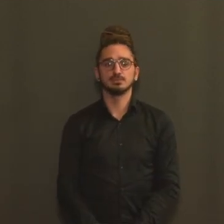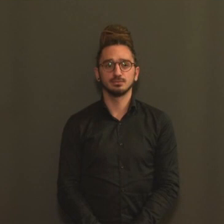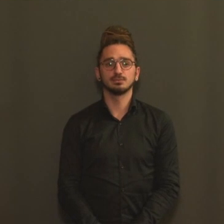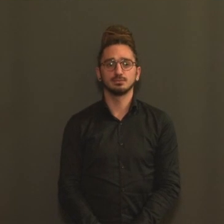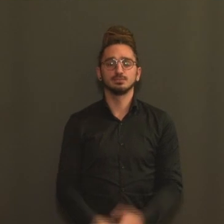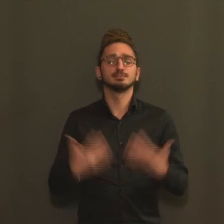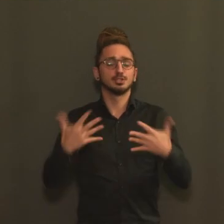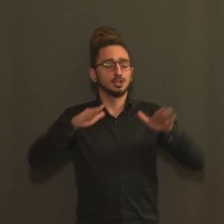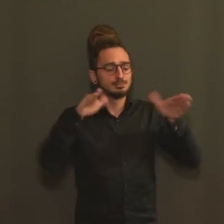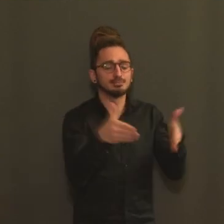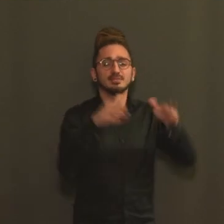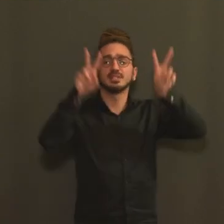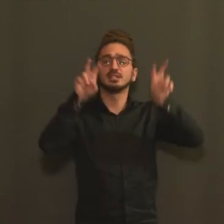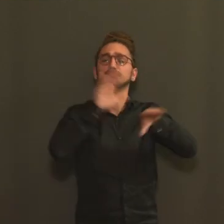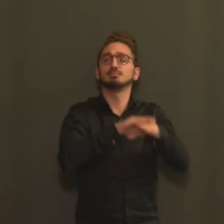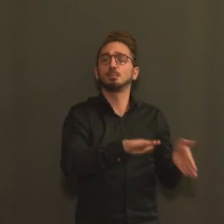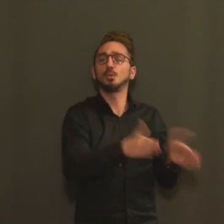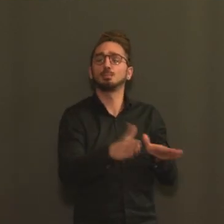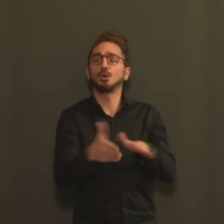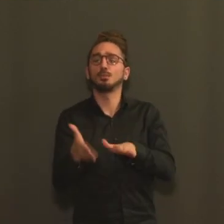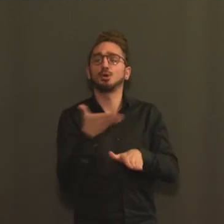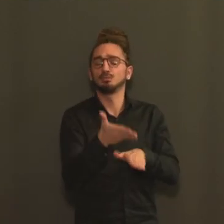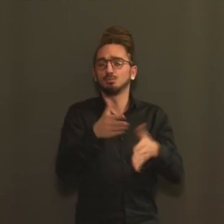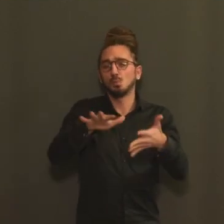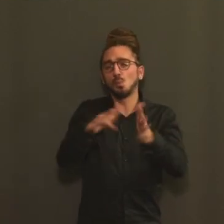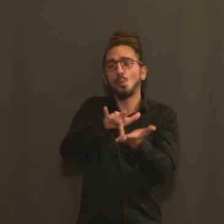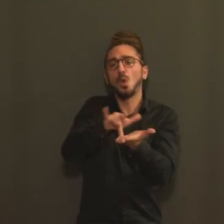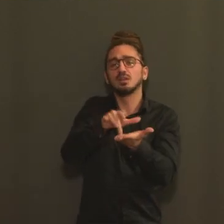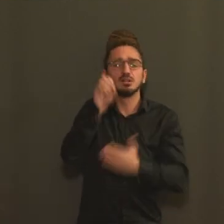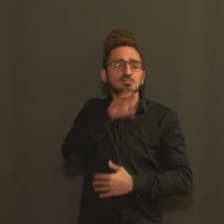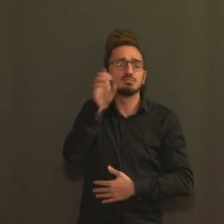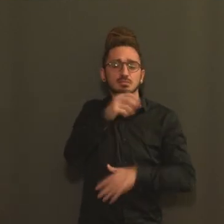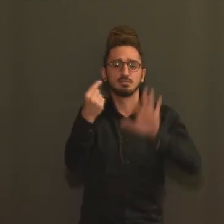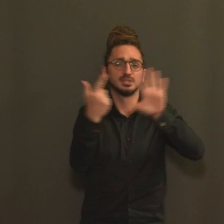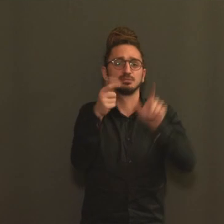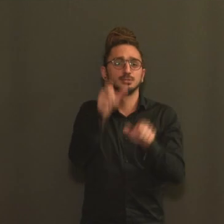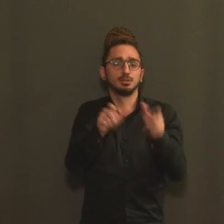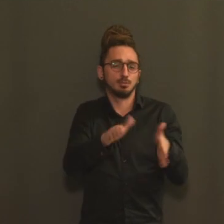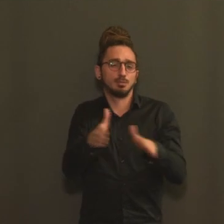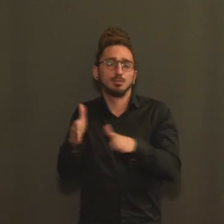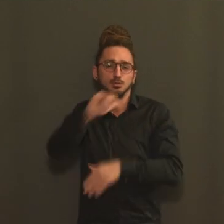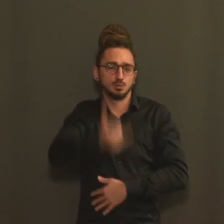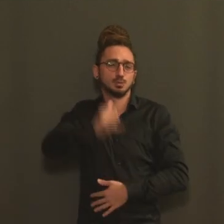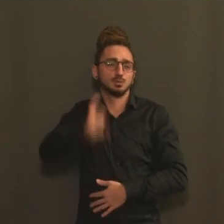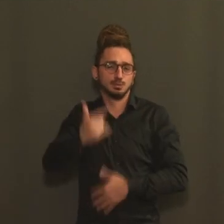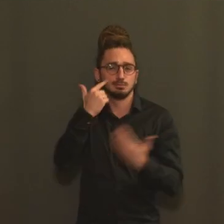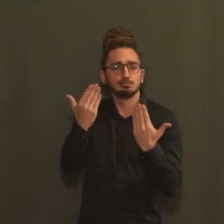en moyenne 77 décès par jour, ce qui est une diminution de 18% par rapport à la semaine